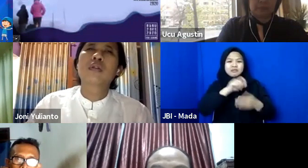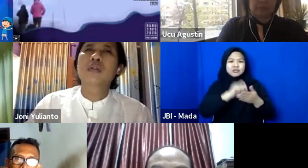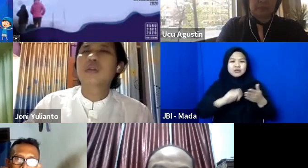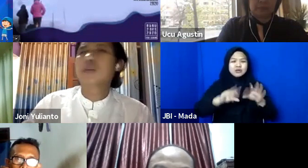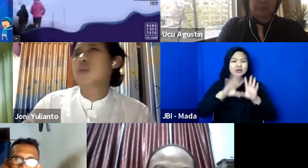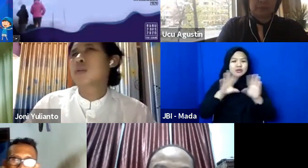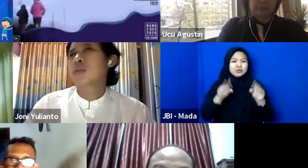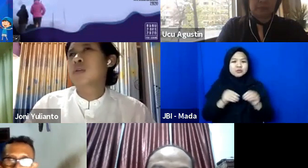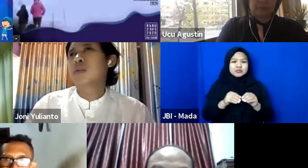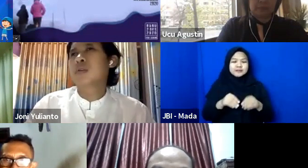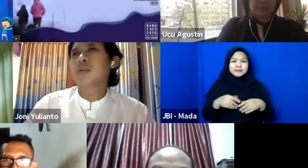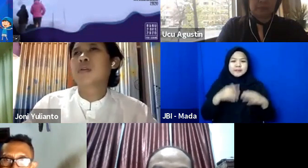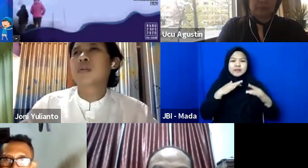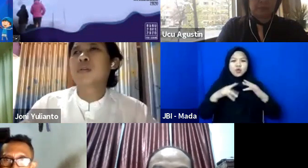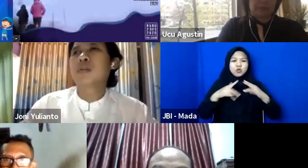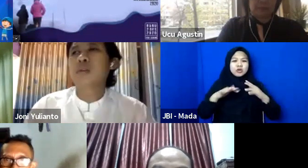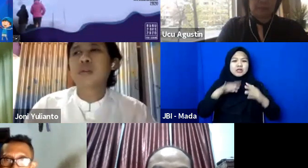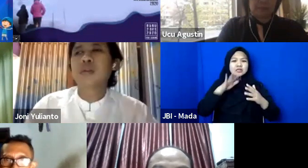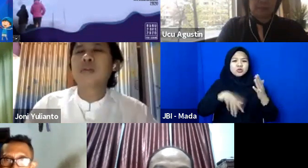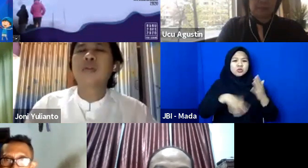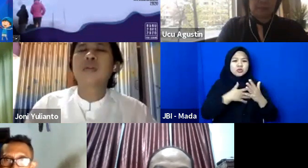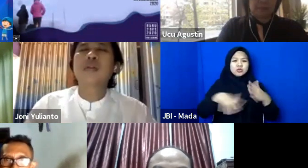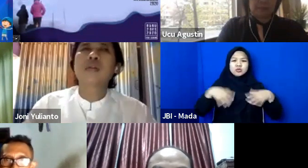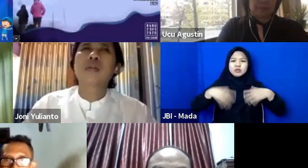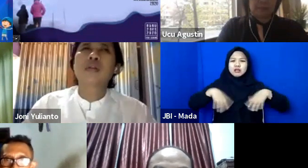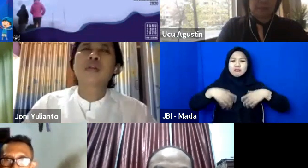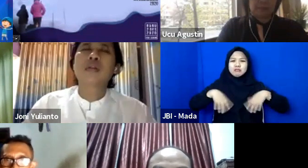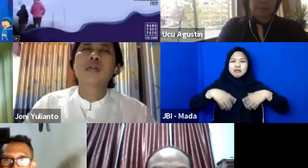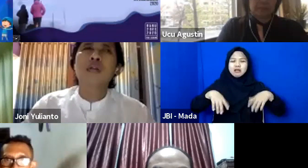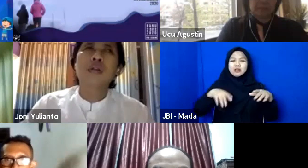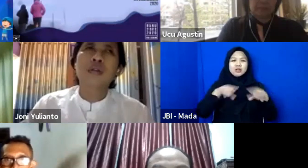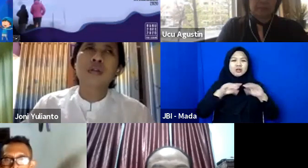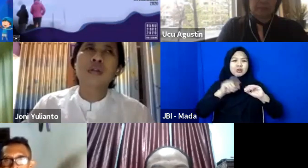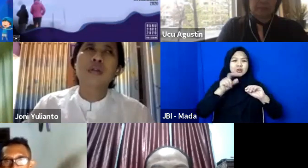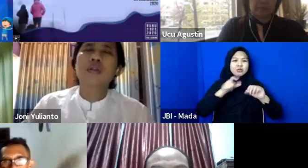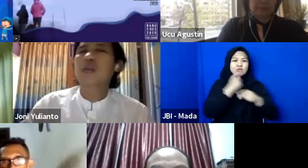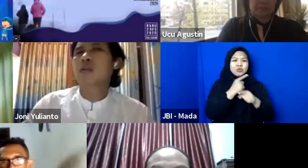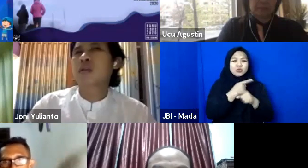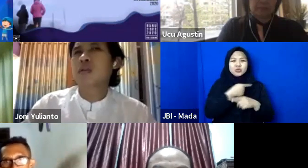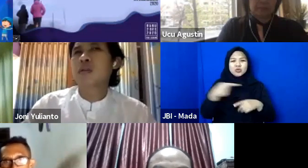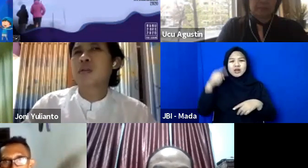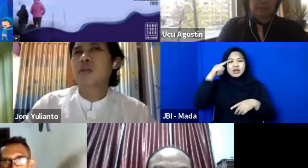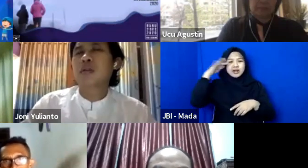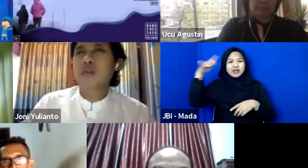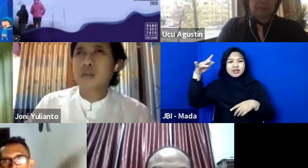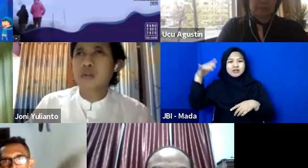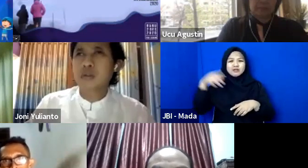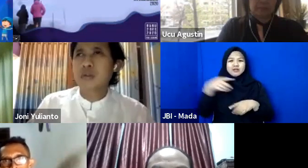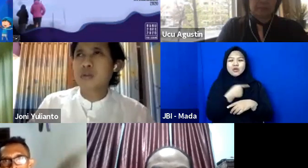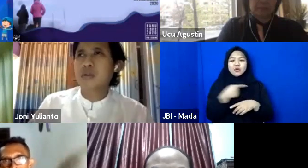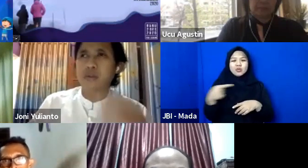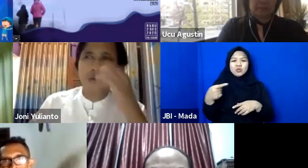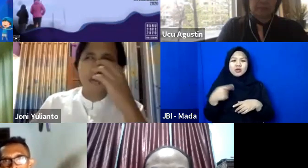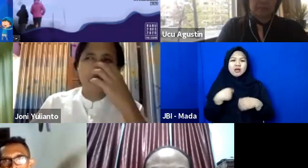inklusi akomodasi kurikulum yang lemah pendidik kurang kreatif kurang